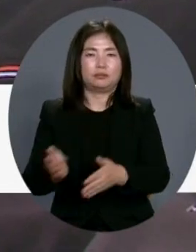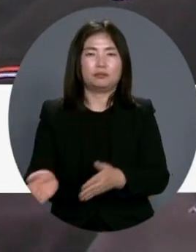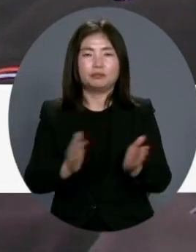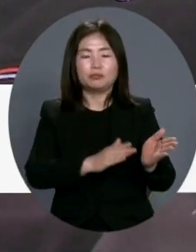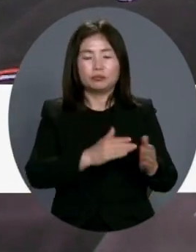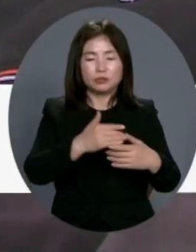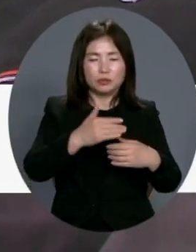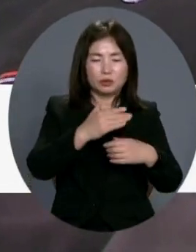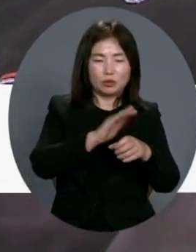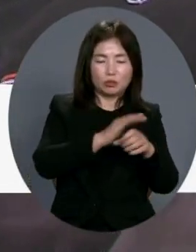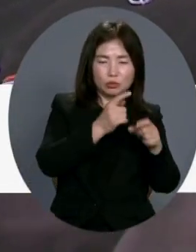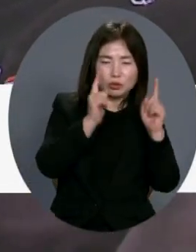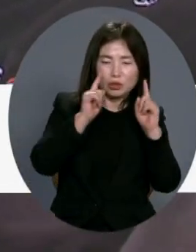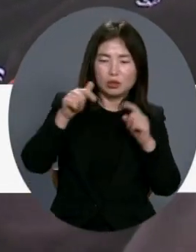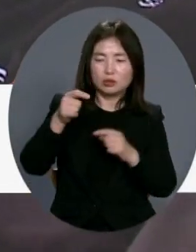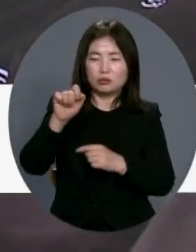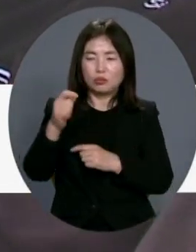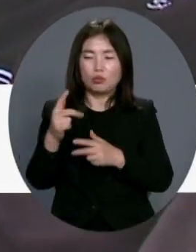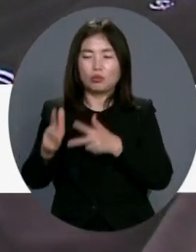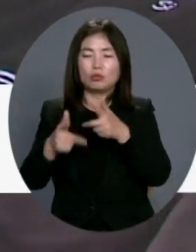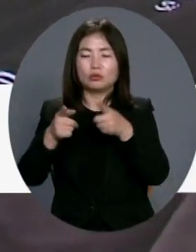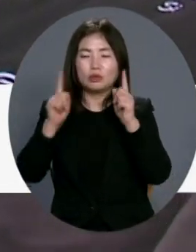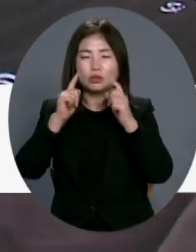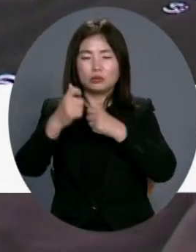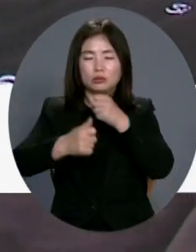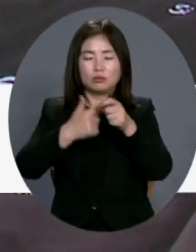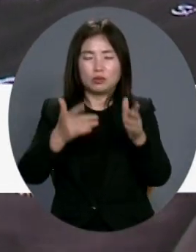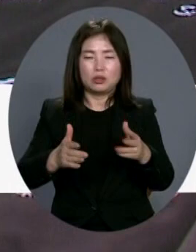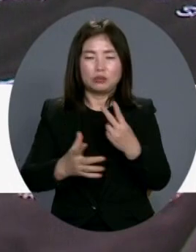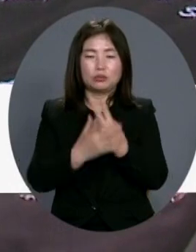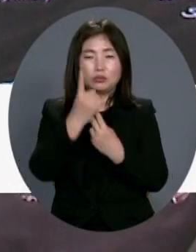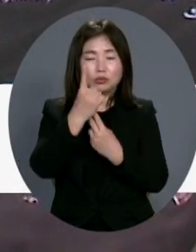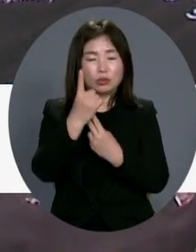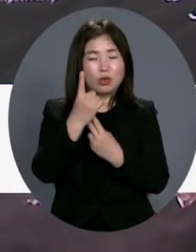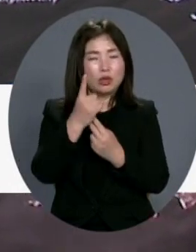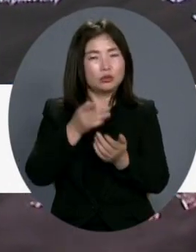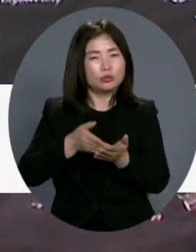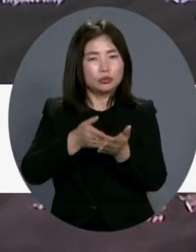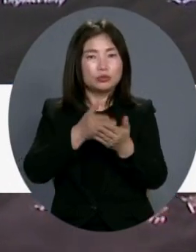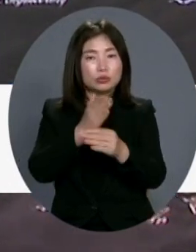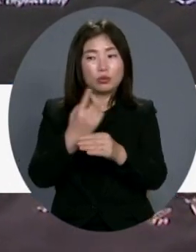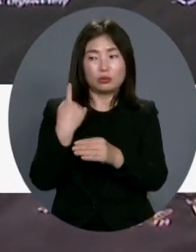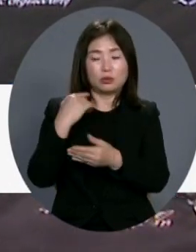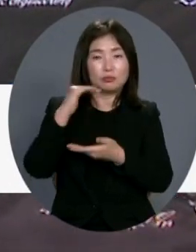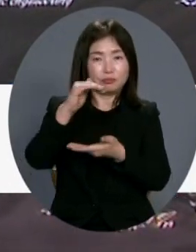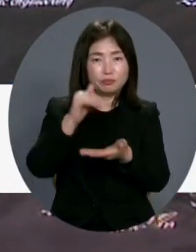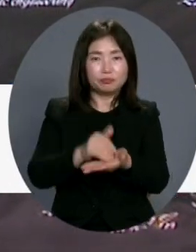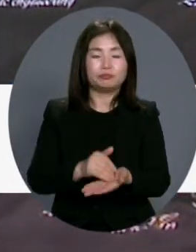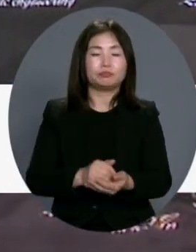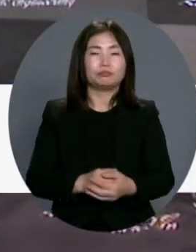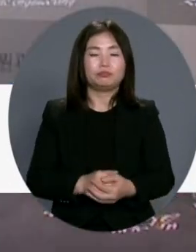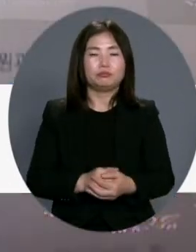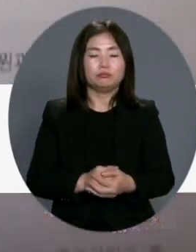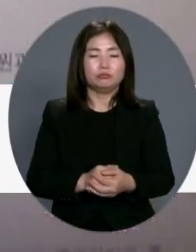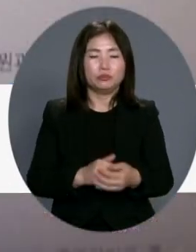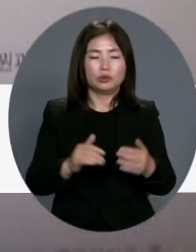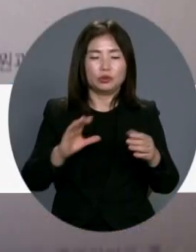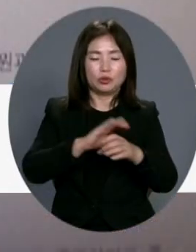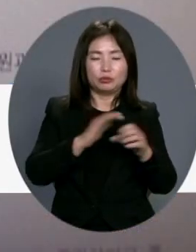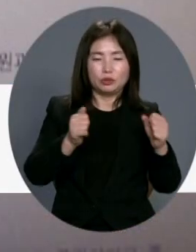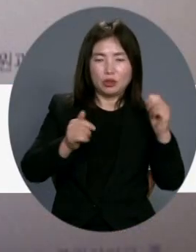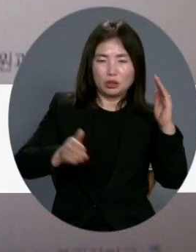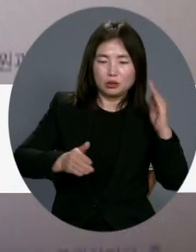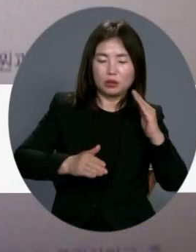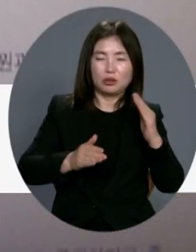국립경북대와 금호공대가 16년 만에 통합을 재추진하기로 했다는 보도 어제 전해드렸습니다. 이 소식이 알려지자 경북대